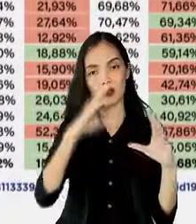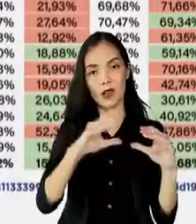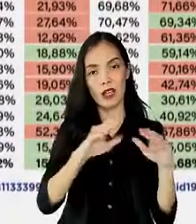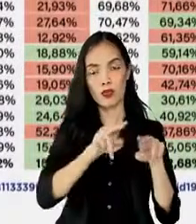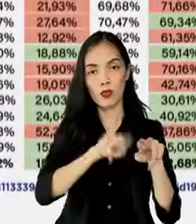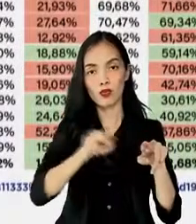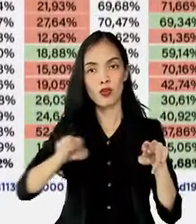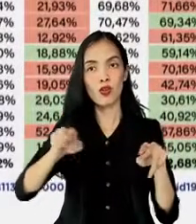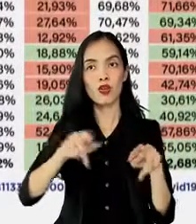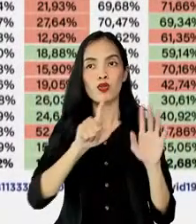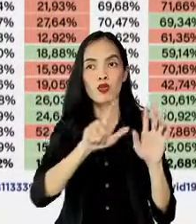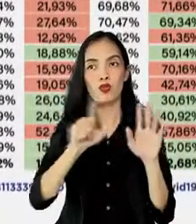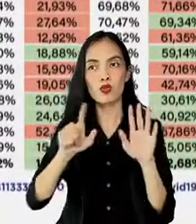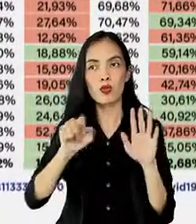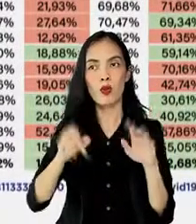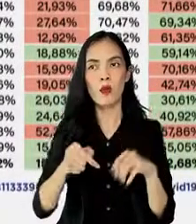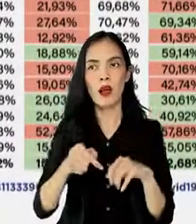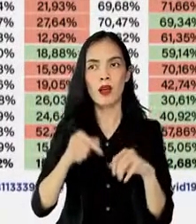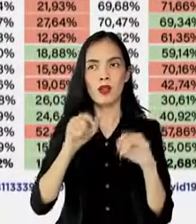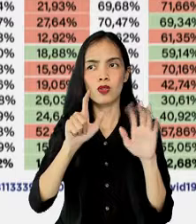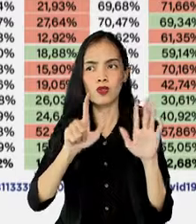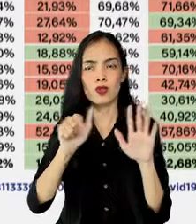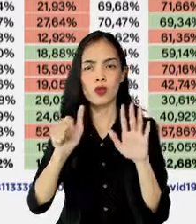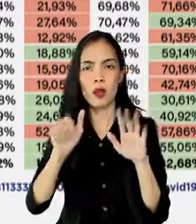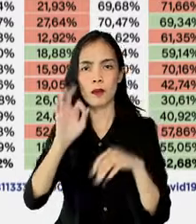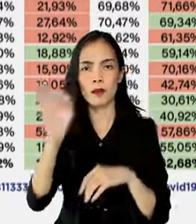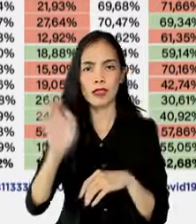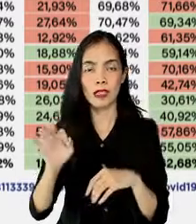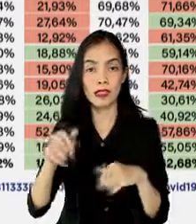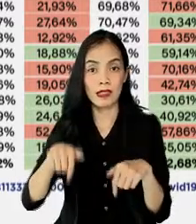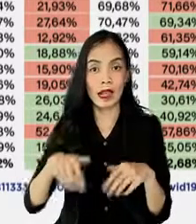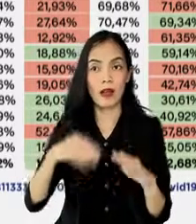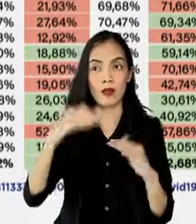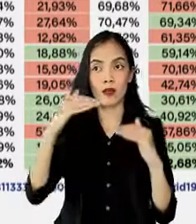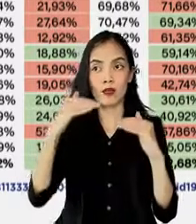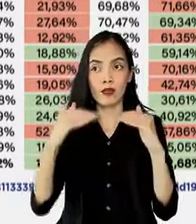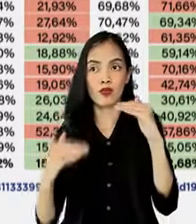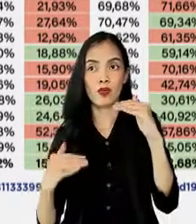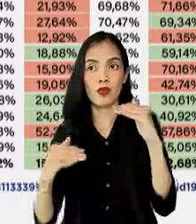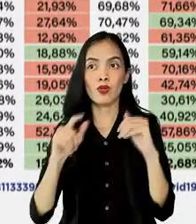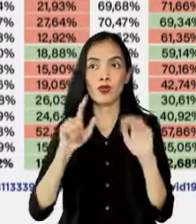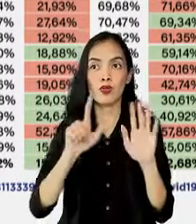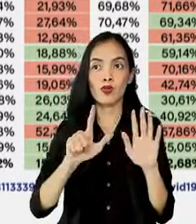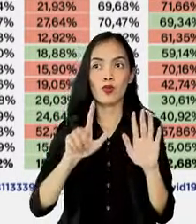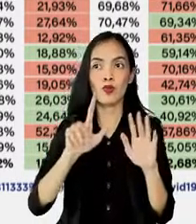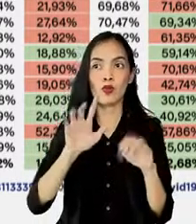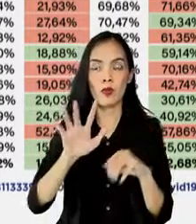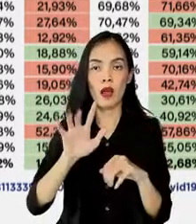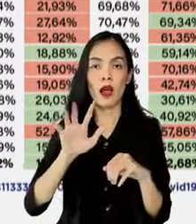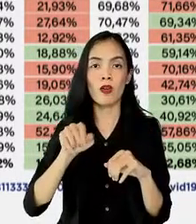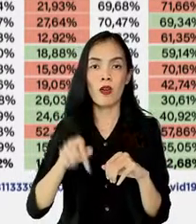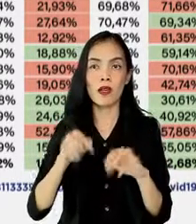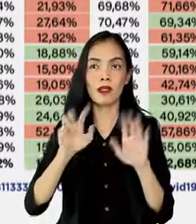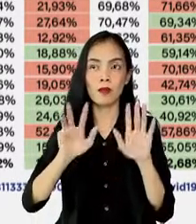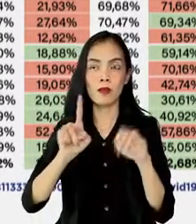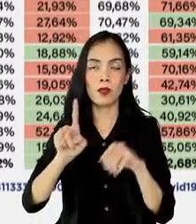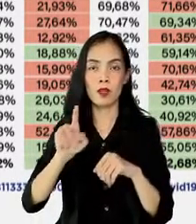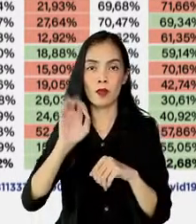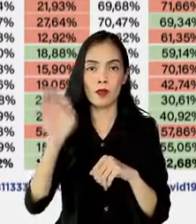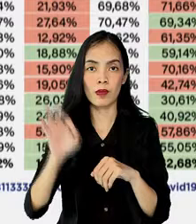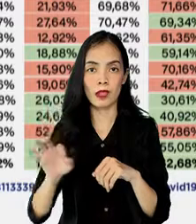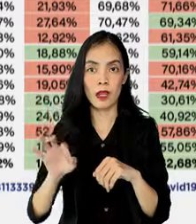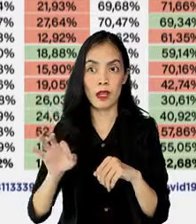pada 11 Juli perlahan menunjukkan penurunan menjadi 75 koma 90 1%